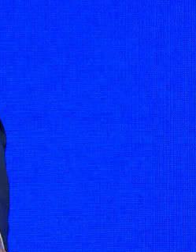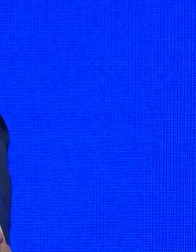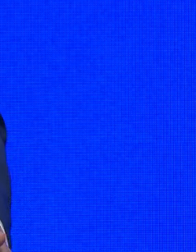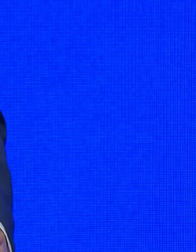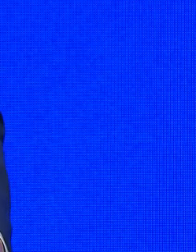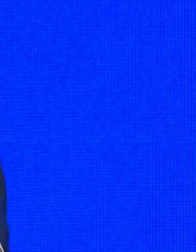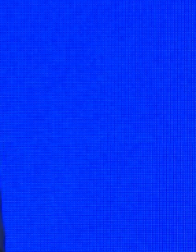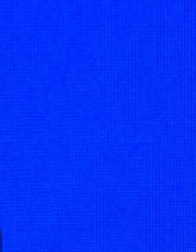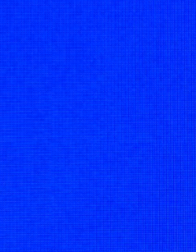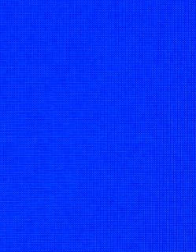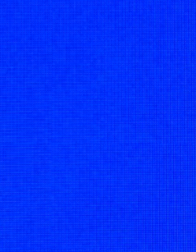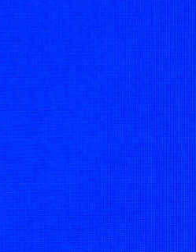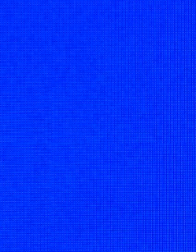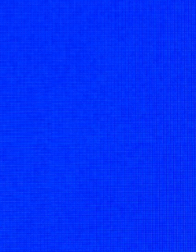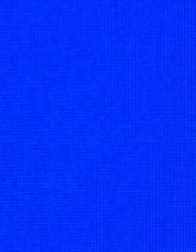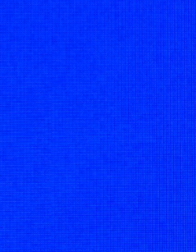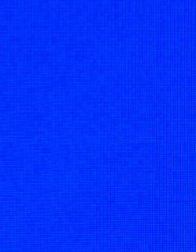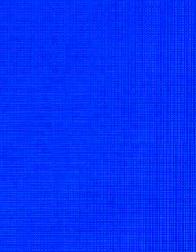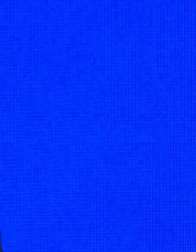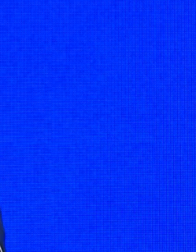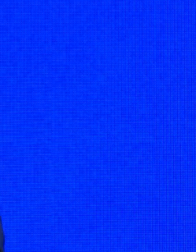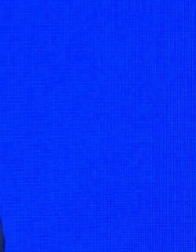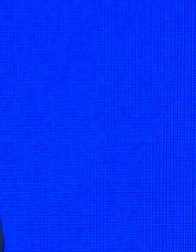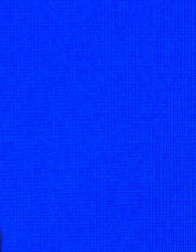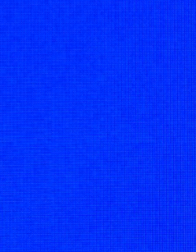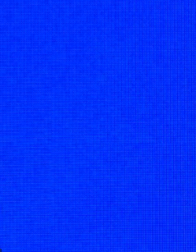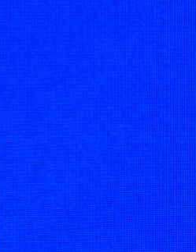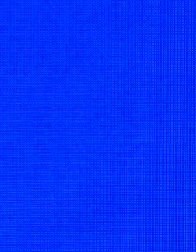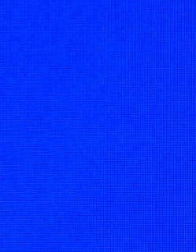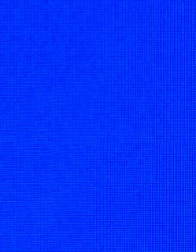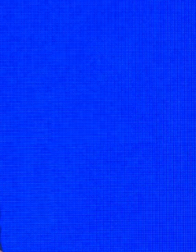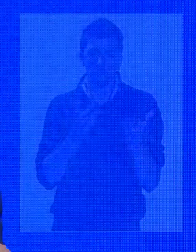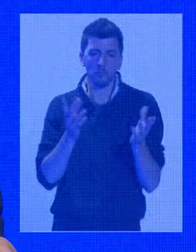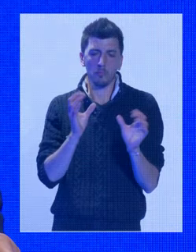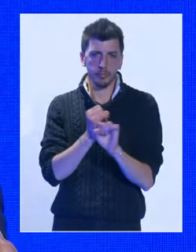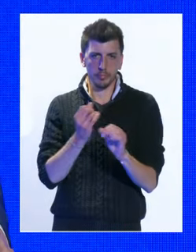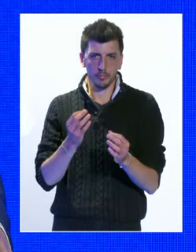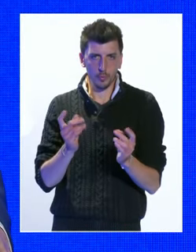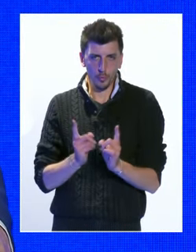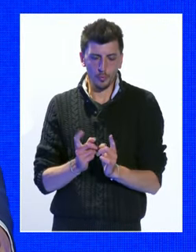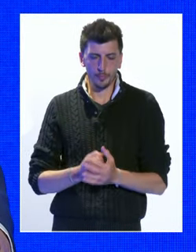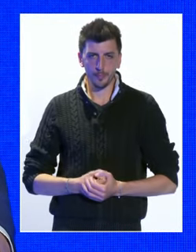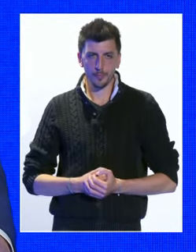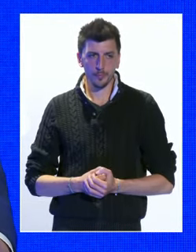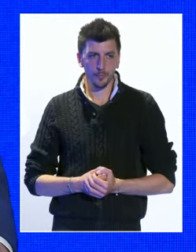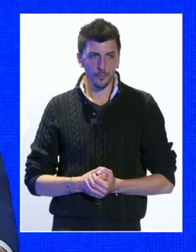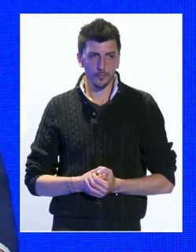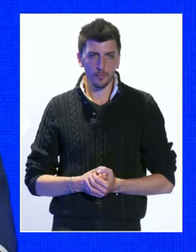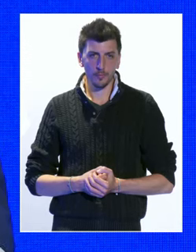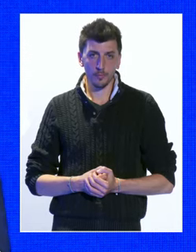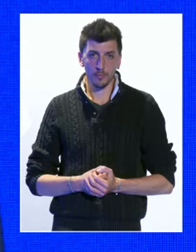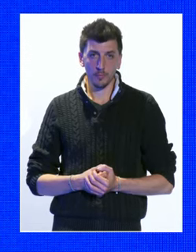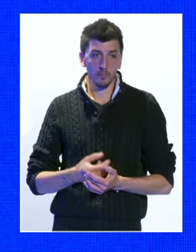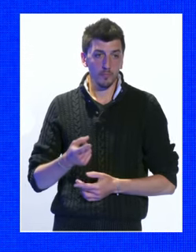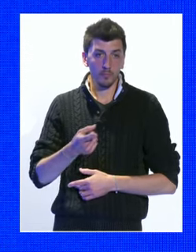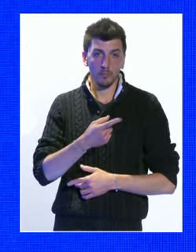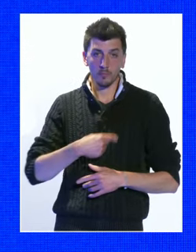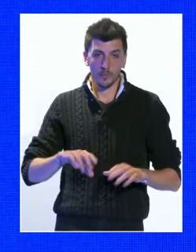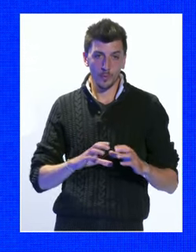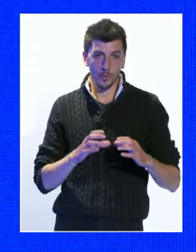de fiscalité en quelques mots. C'est un sujet que nous aimons beaucoup dans notre famille